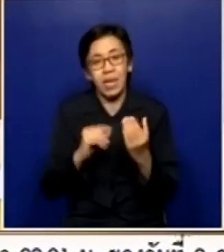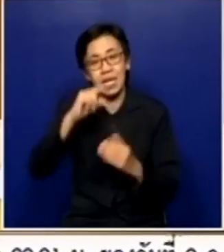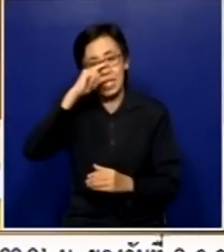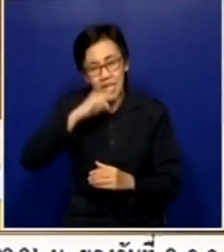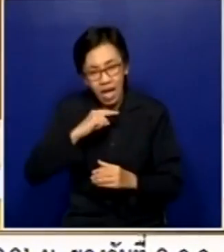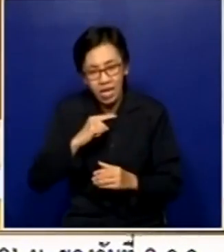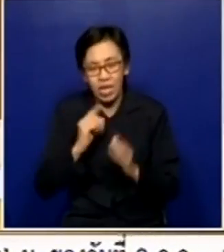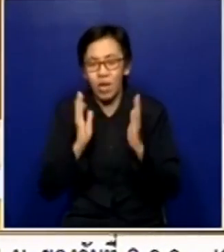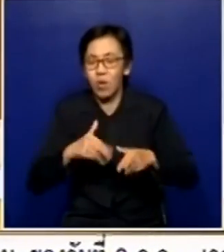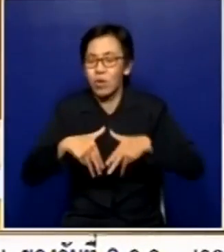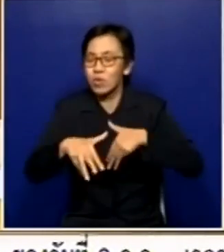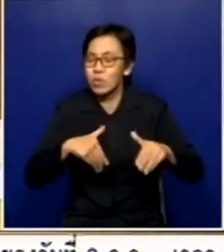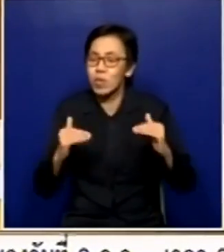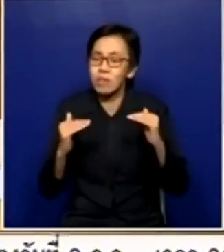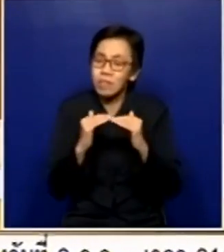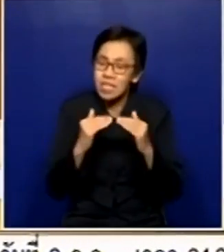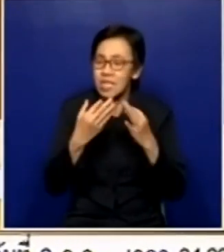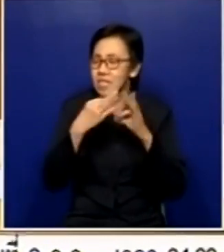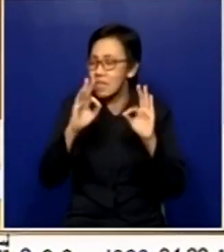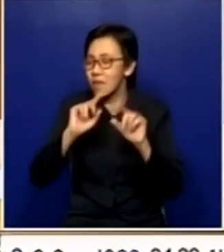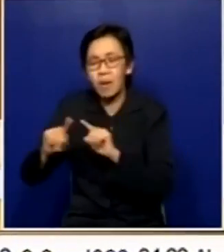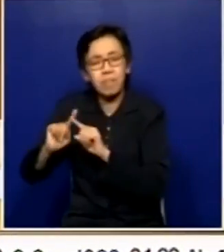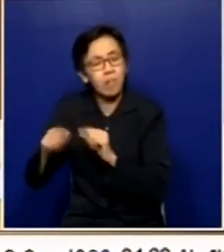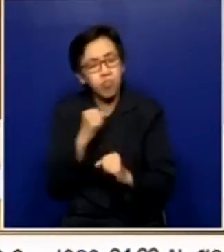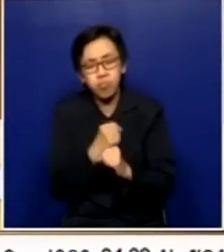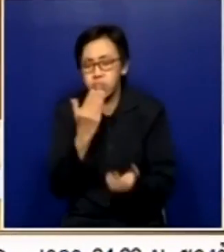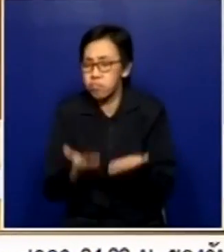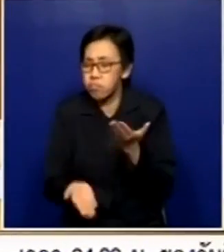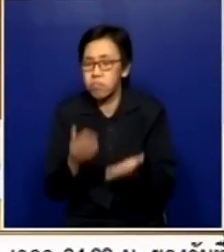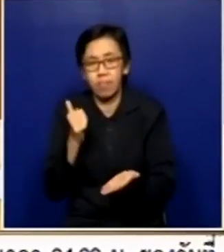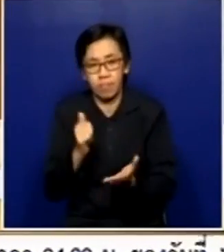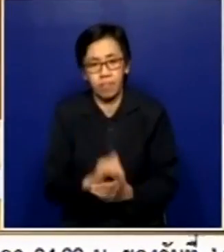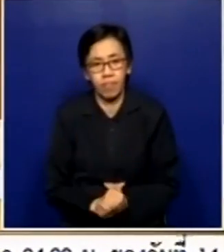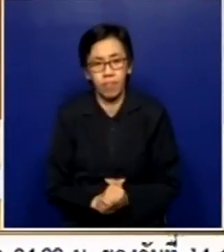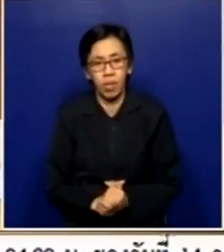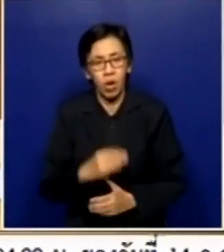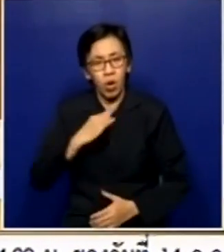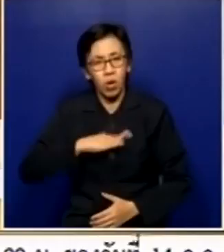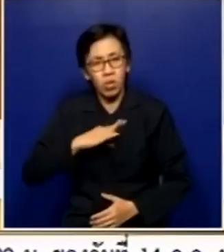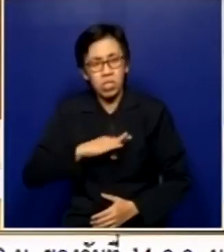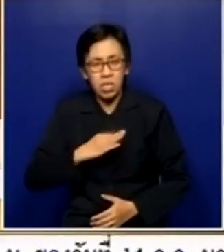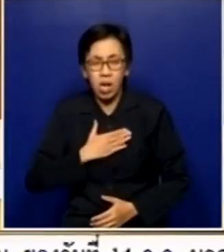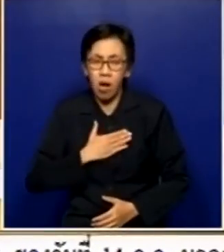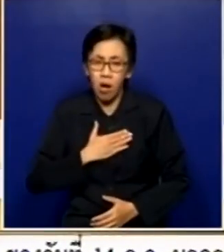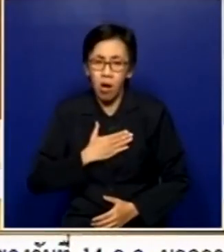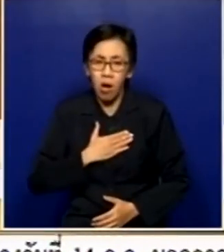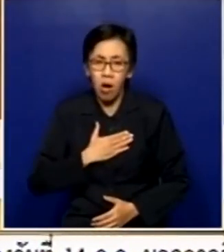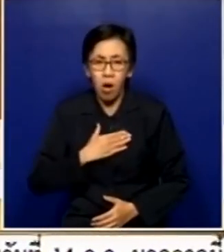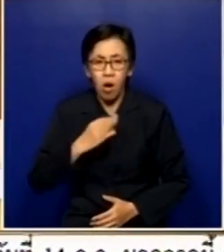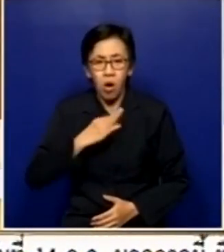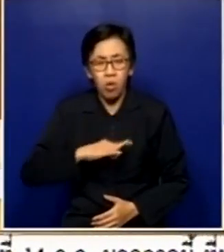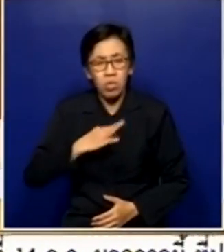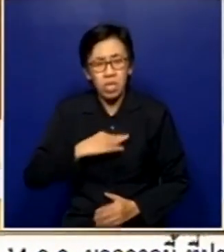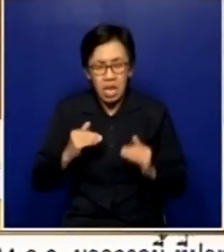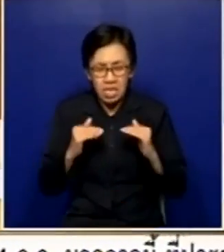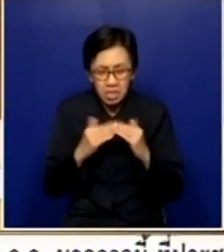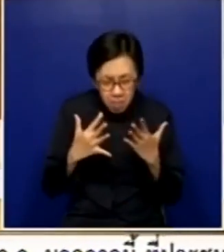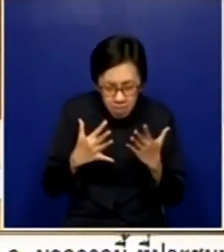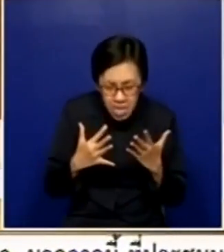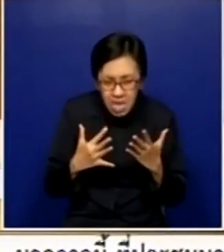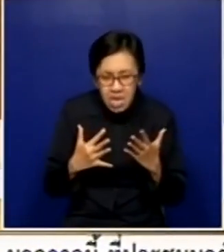เสรีภาพเธอไม่เคยรู้สึกเลยว่าอยู่ในดินแดนที่ถูกทำให้รู้สึกว่าไม่มีสิทธิ